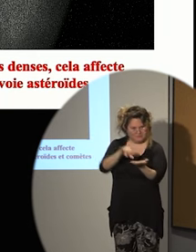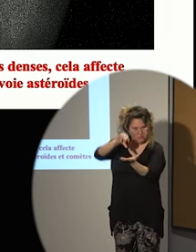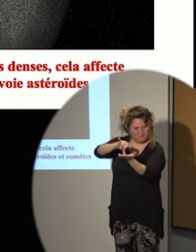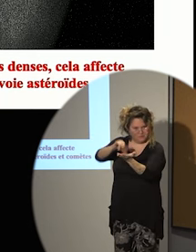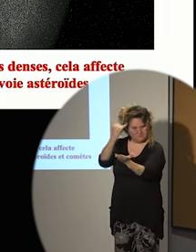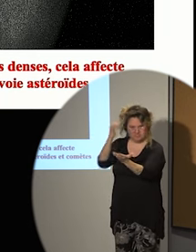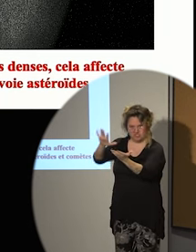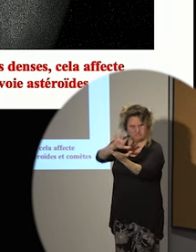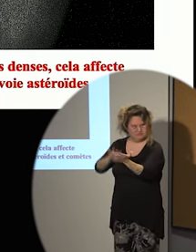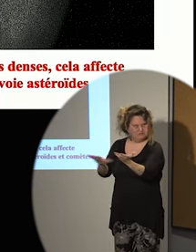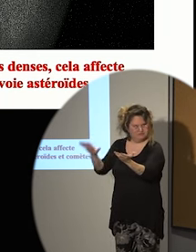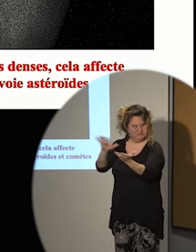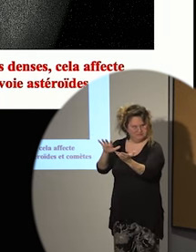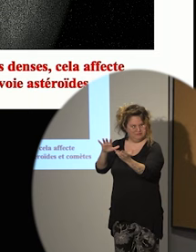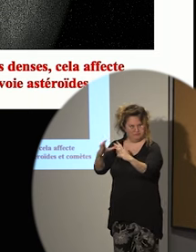Merci.